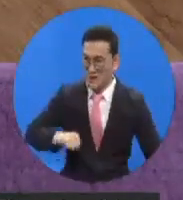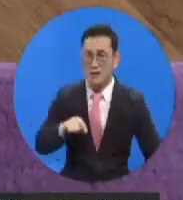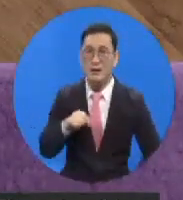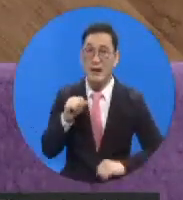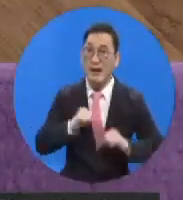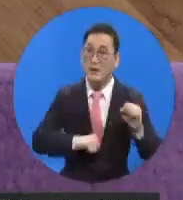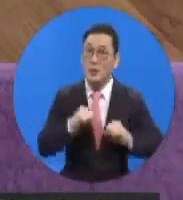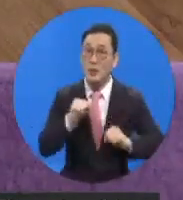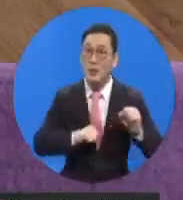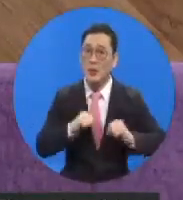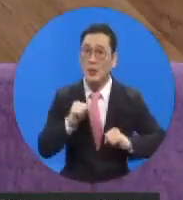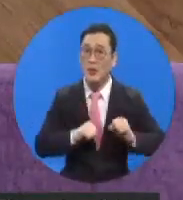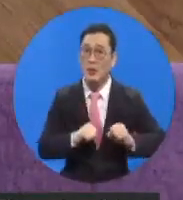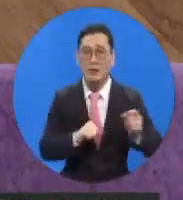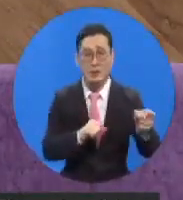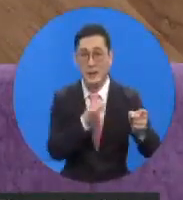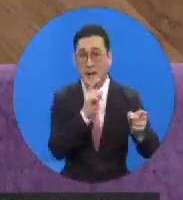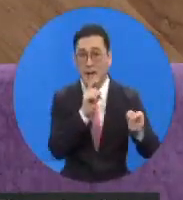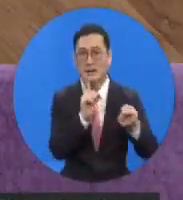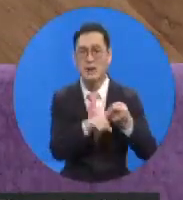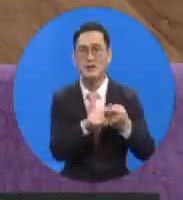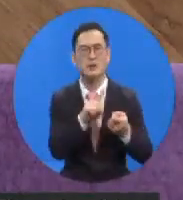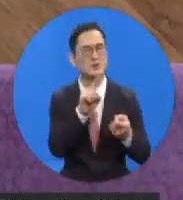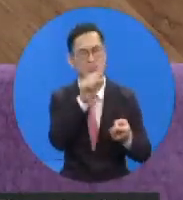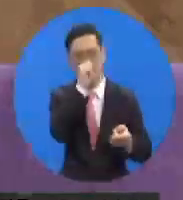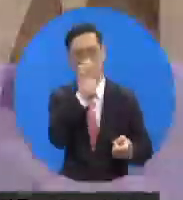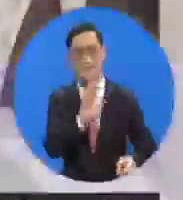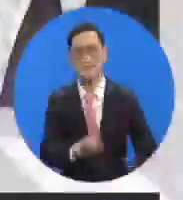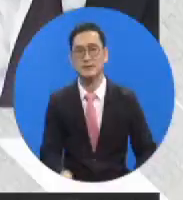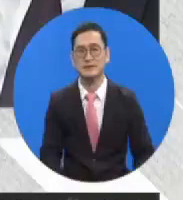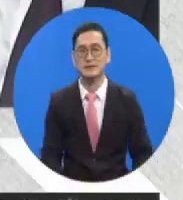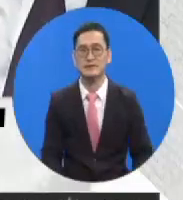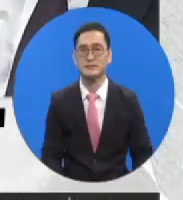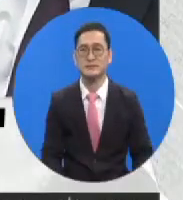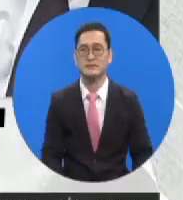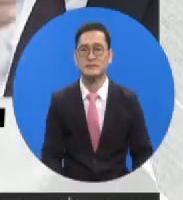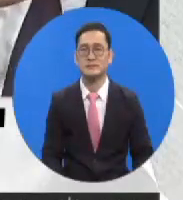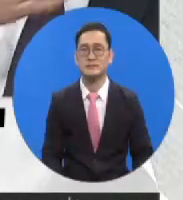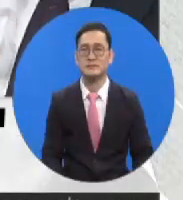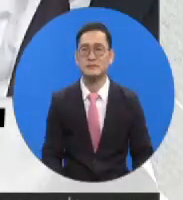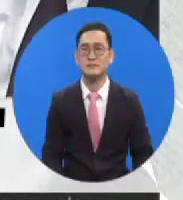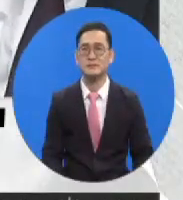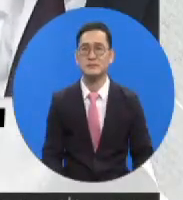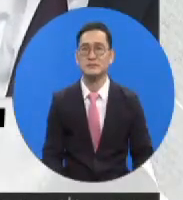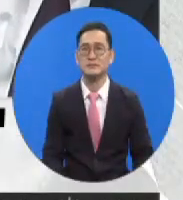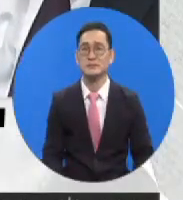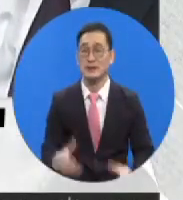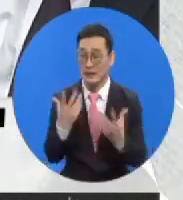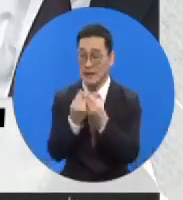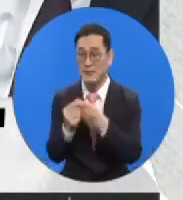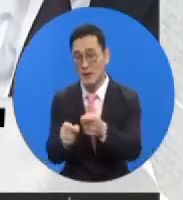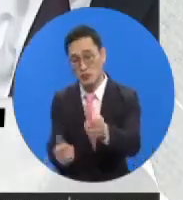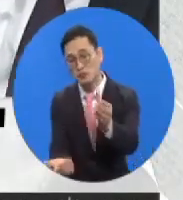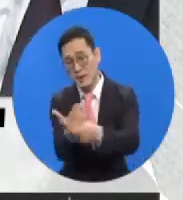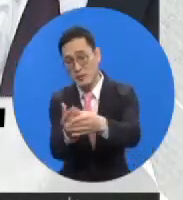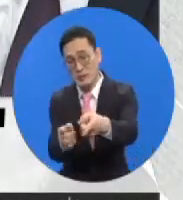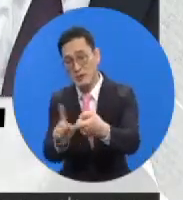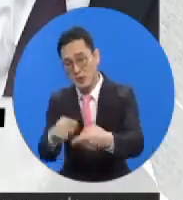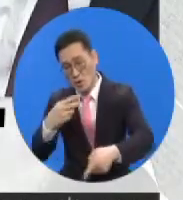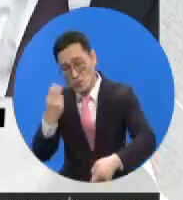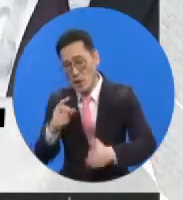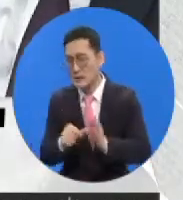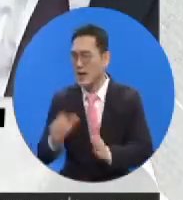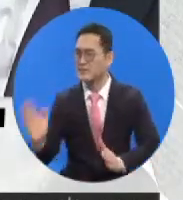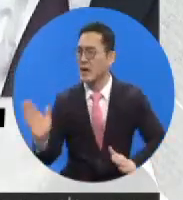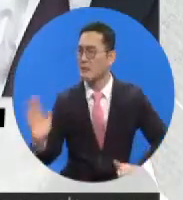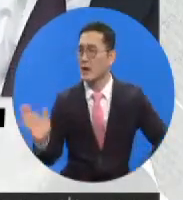지시라면 무조건 따라야 한다 그런 취지 아니에요? 그럼 살아있는 권리에 수사를 하는데 장관이 하지 말라고 하면 하면 안 되는 건 아니잖아요. 예.